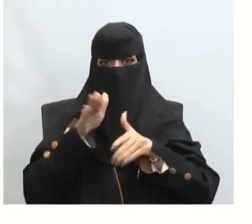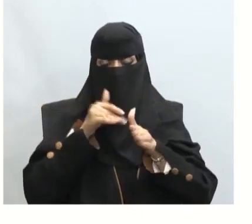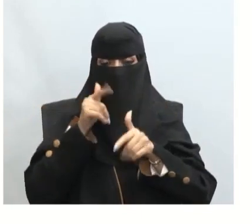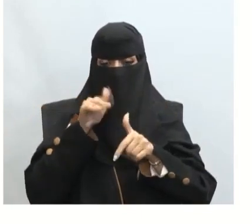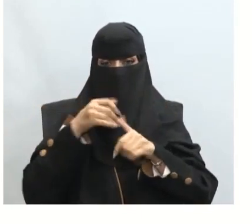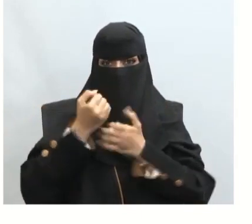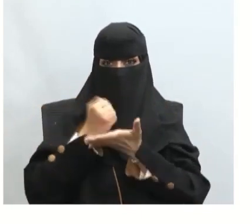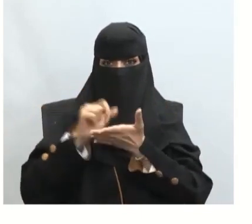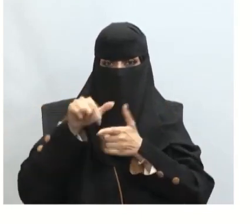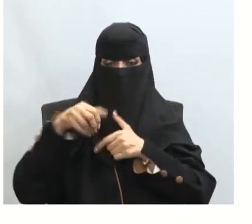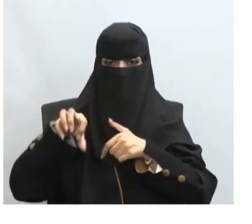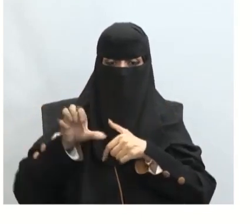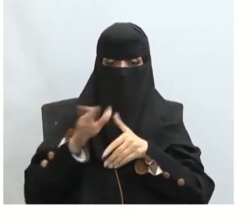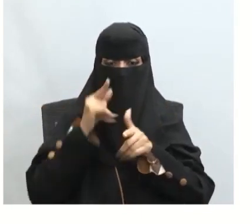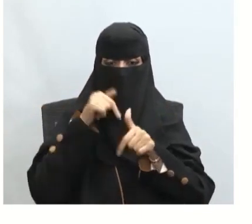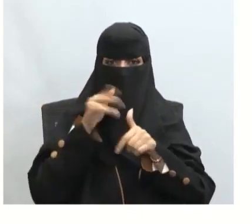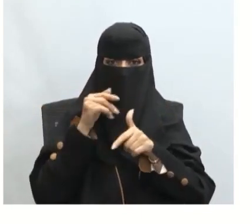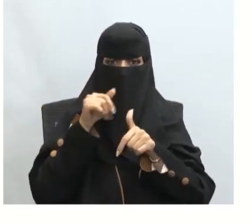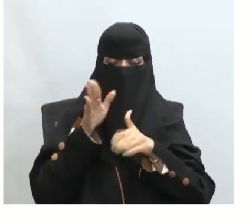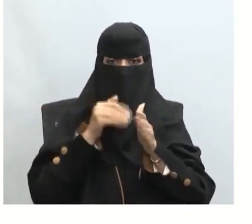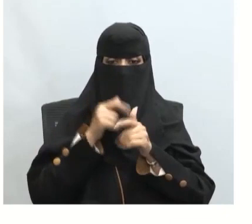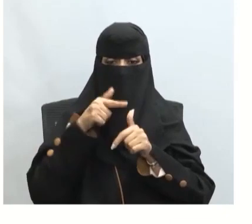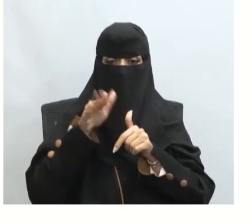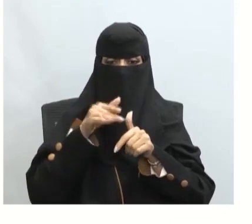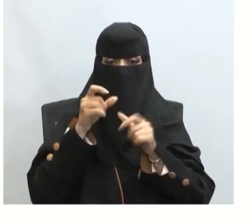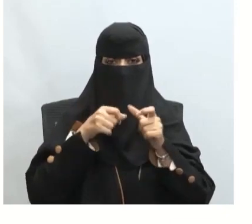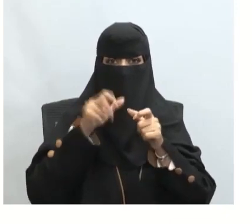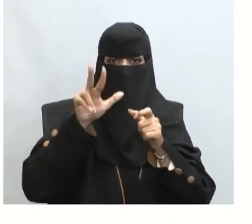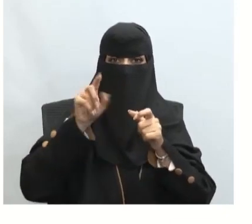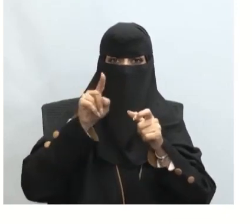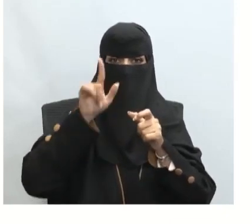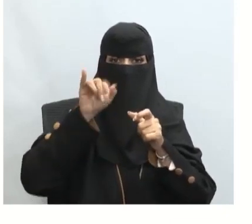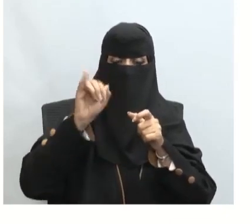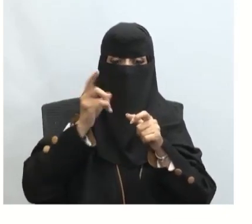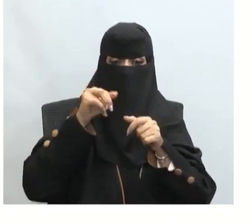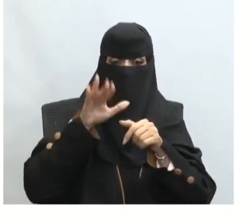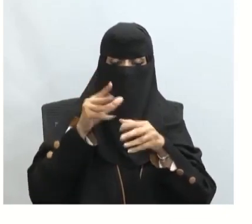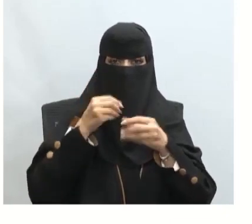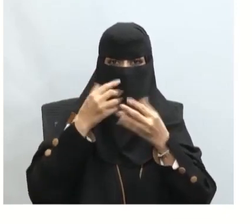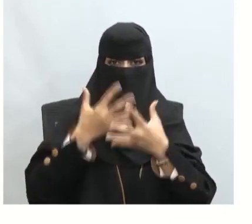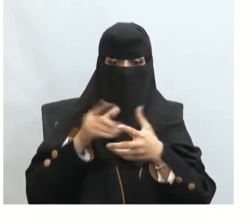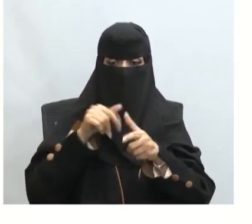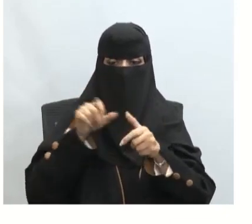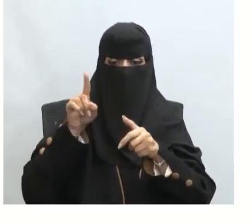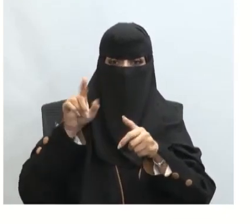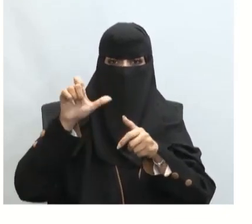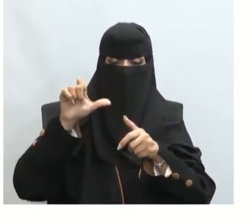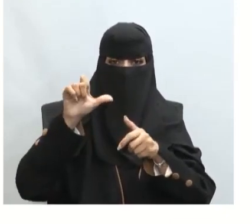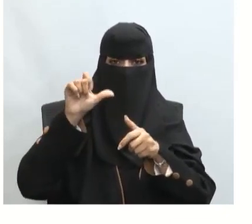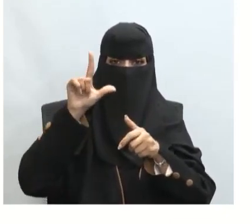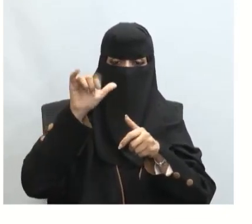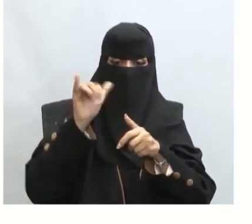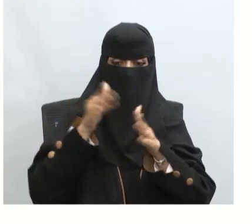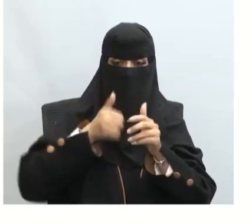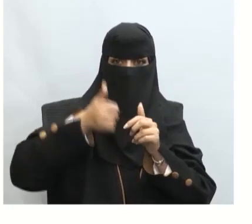ويتم حذف جزيء ما اذا البوليمرات الناتجه عن عمليه البلمره بال التكثف اللي هو في بليور ايثان موجود